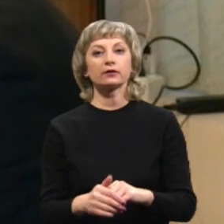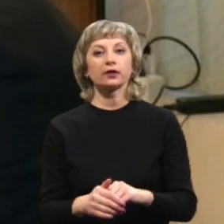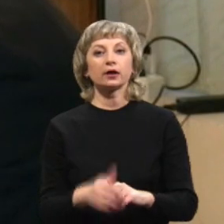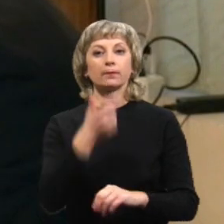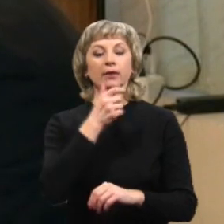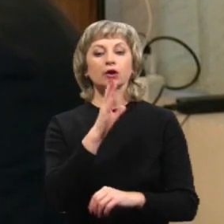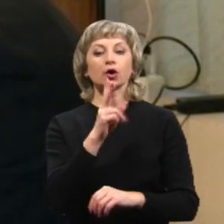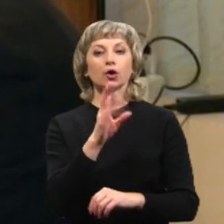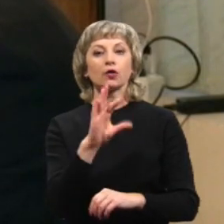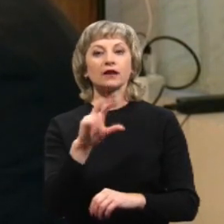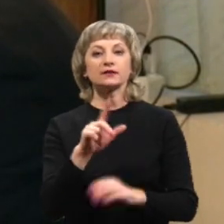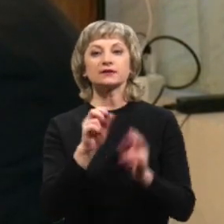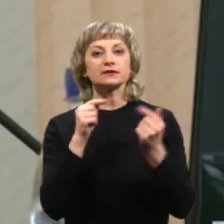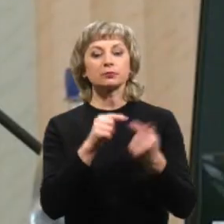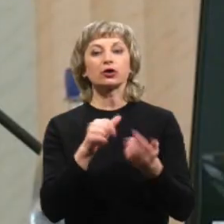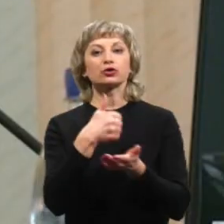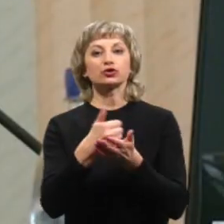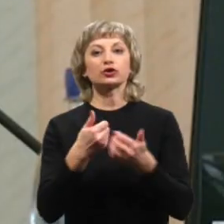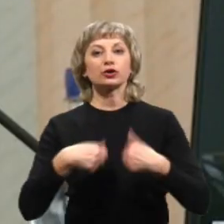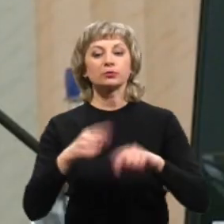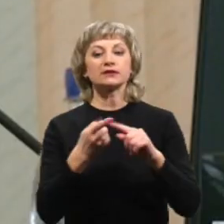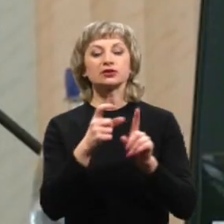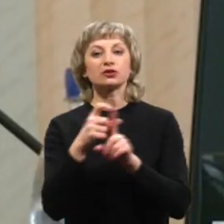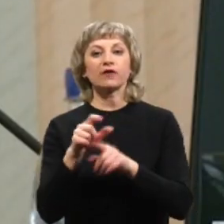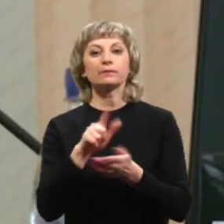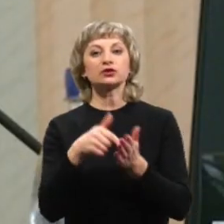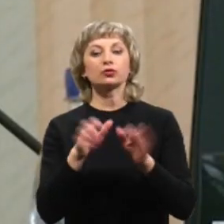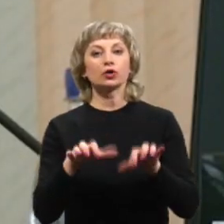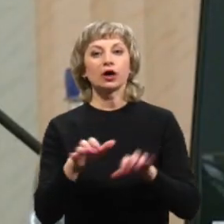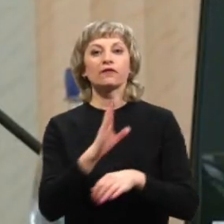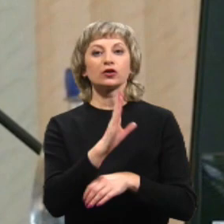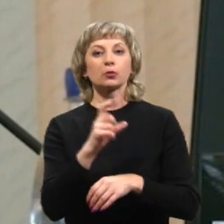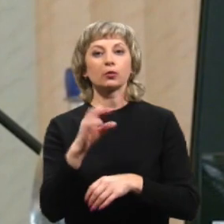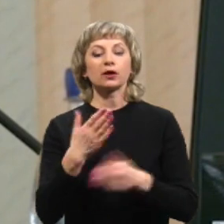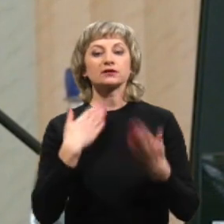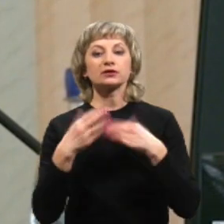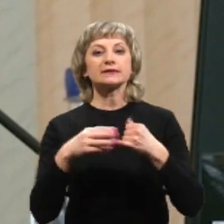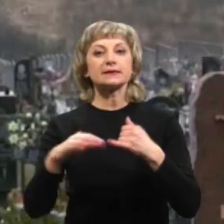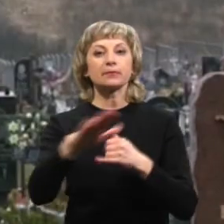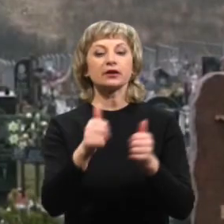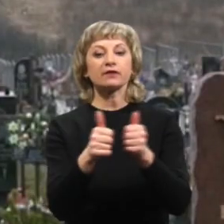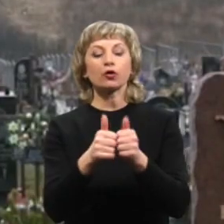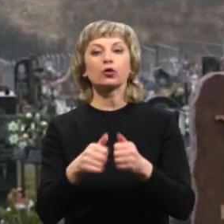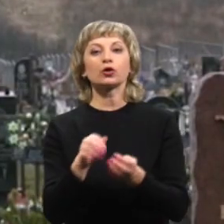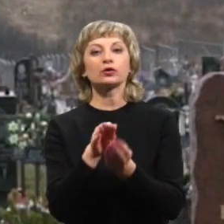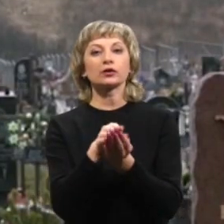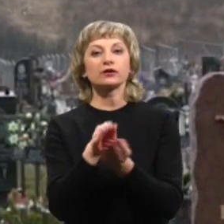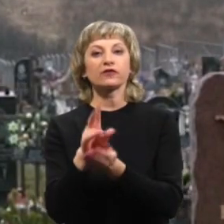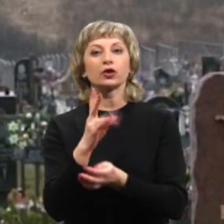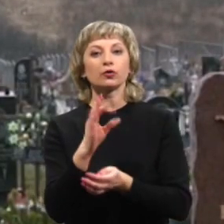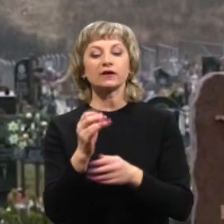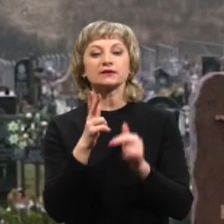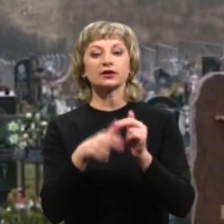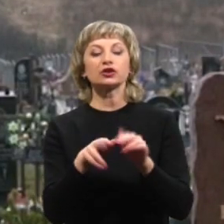Пан Ковалець, не заперечно очолити цю комісію? Ці слова міського голови Володимира Хомка стосуються землі навколо кладовища Нове, де закінчуються місця